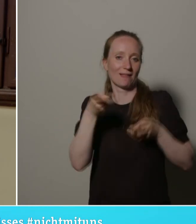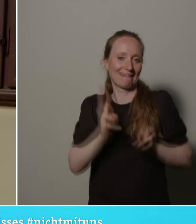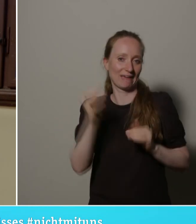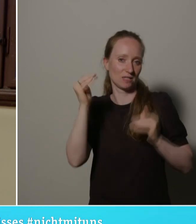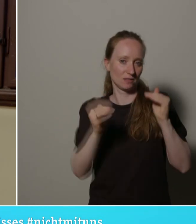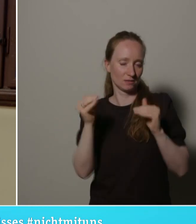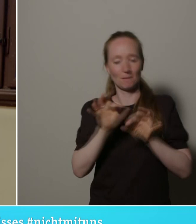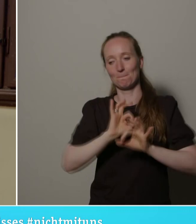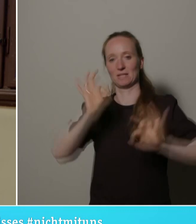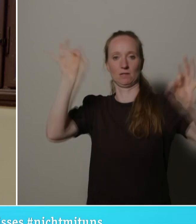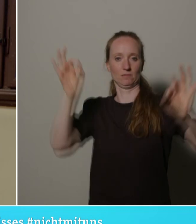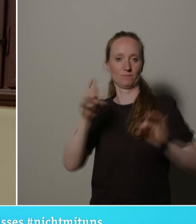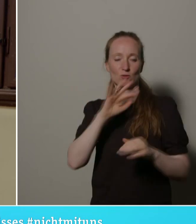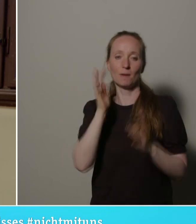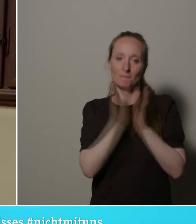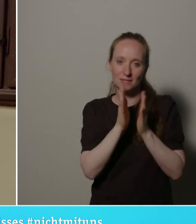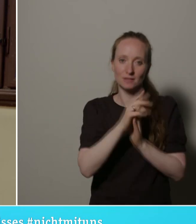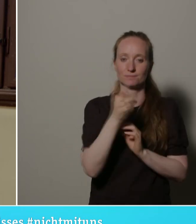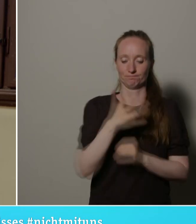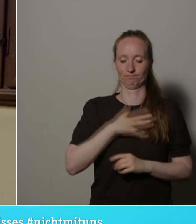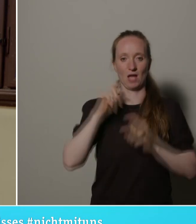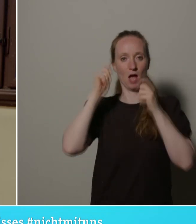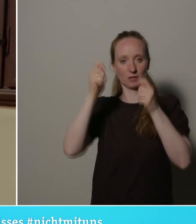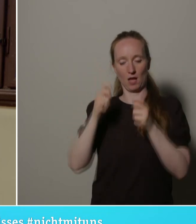ein großes Stück voran.